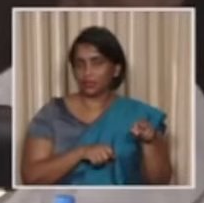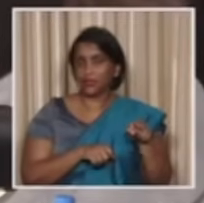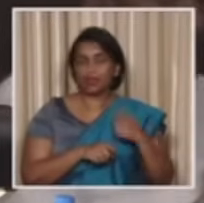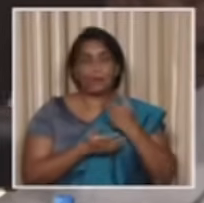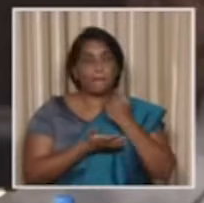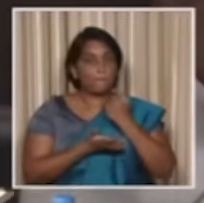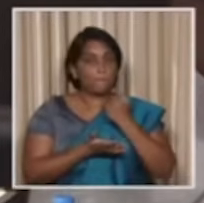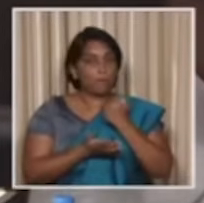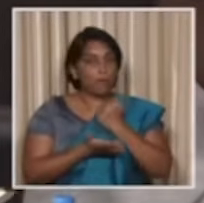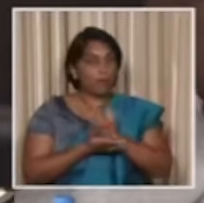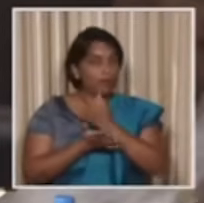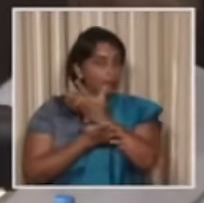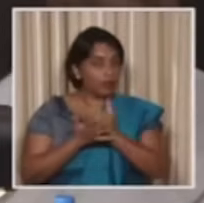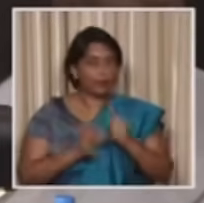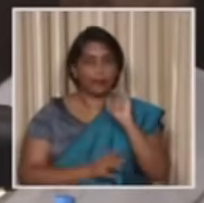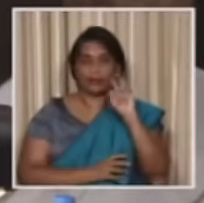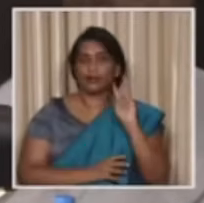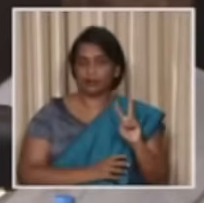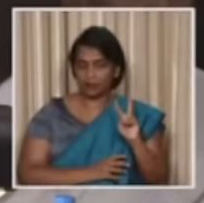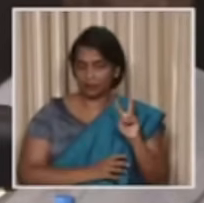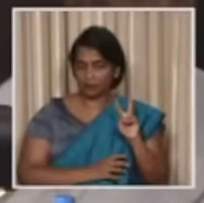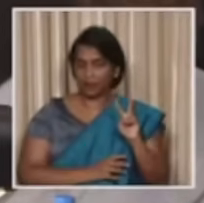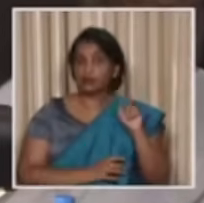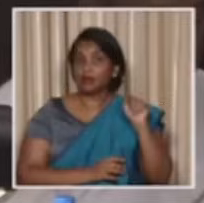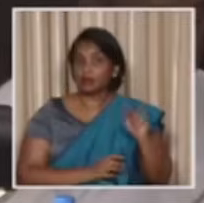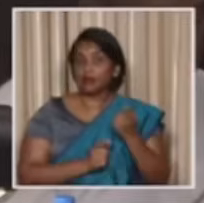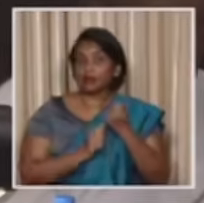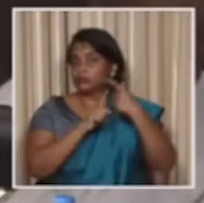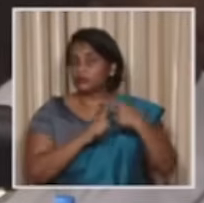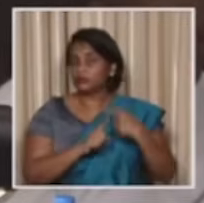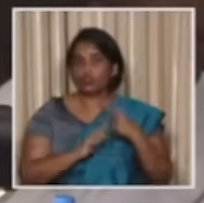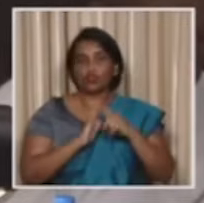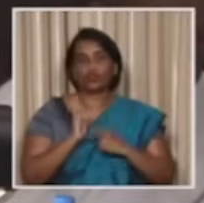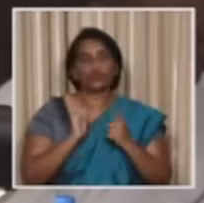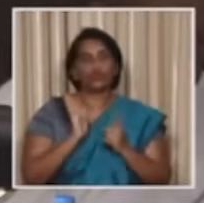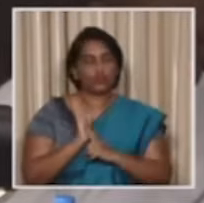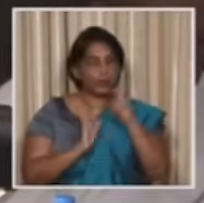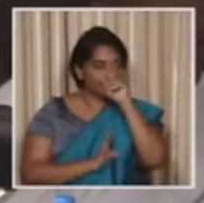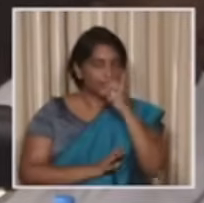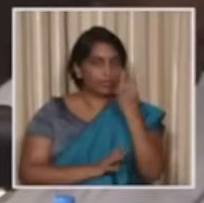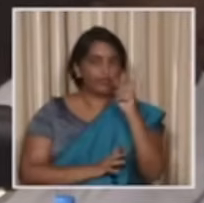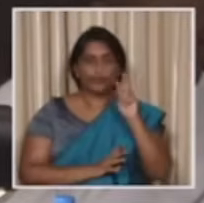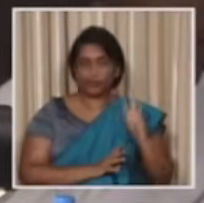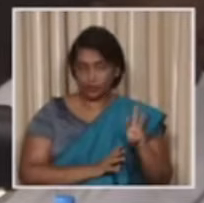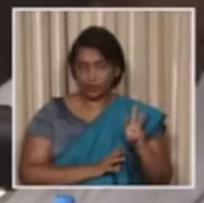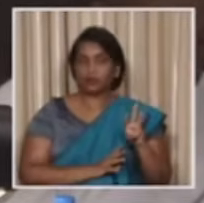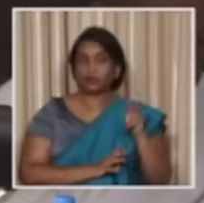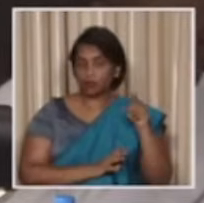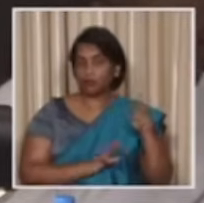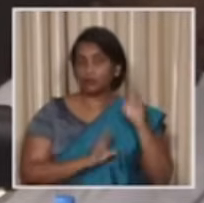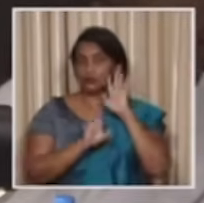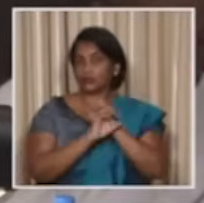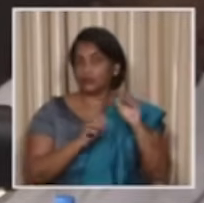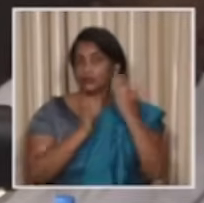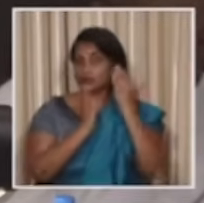बैंडुं करे गात्ते रुपयाल हैट देखट मैं गाना हाथन कोट जुलाई माह से जेदा स्विसुतुने एडवोकेट आये तने पब्लिश कर